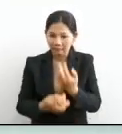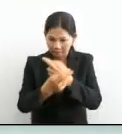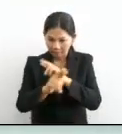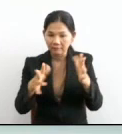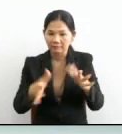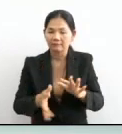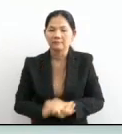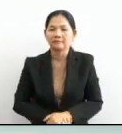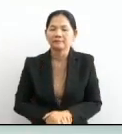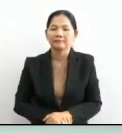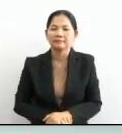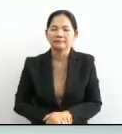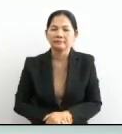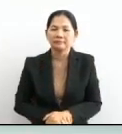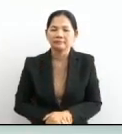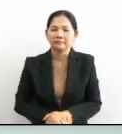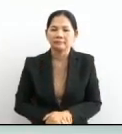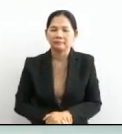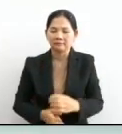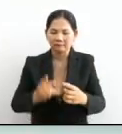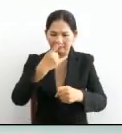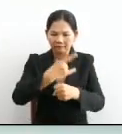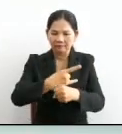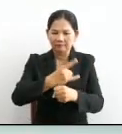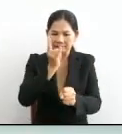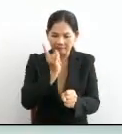hai móc ở đầu bò